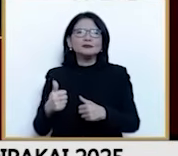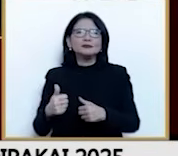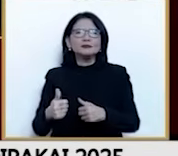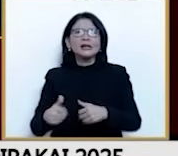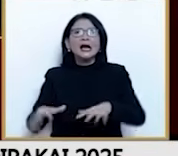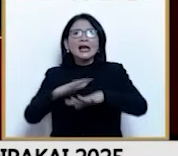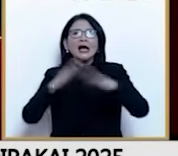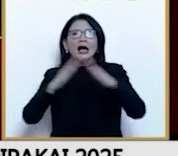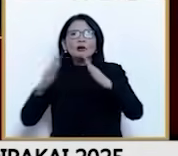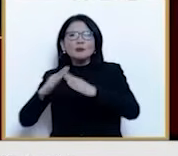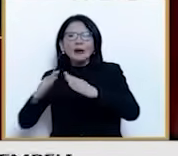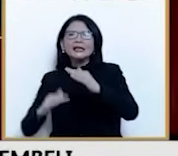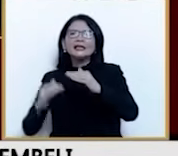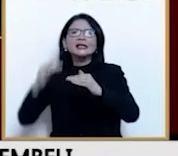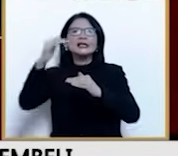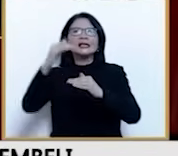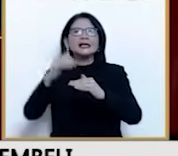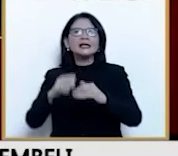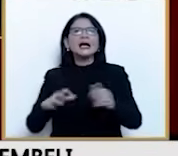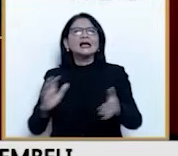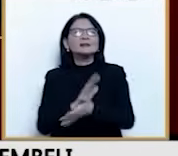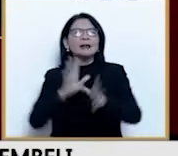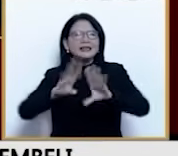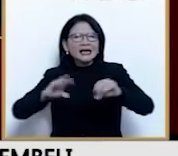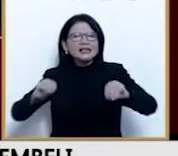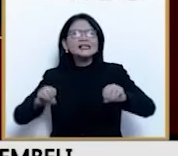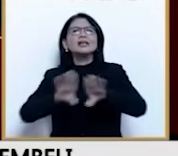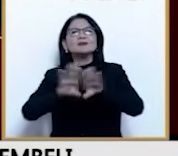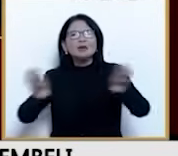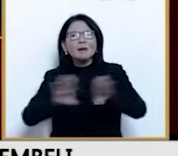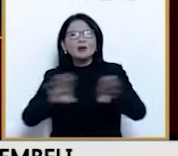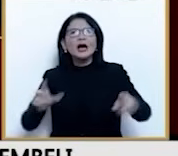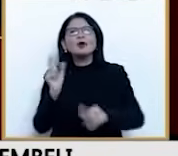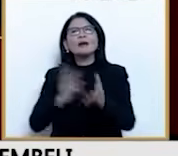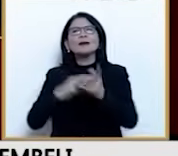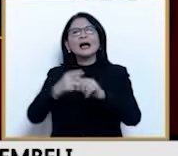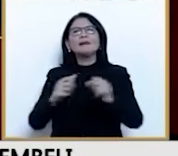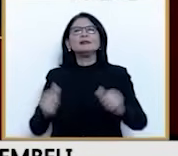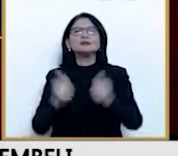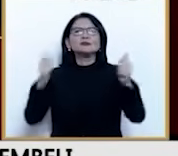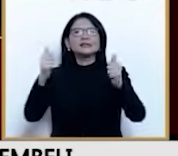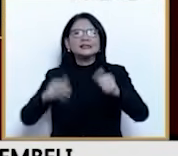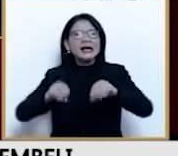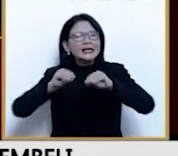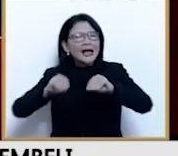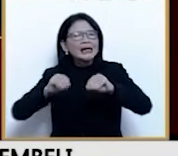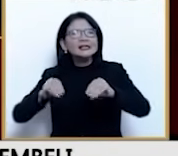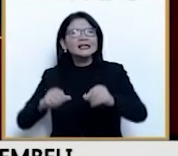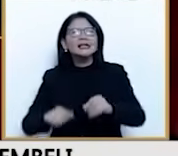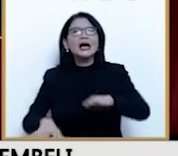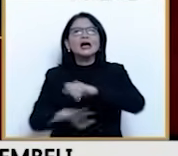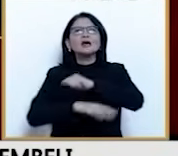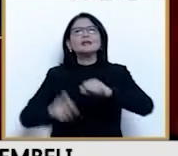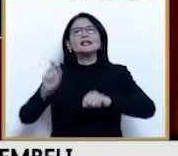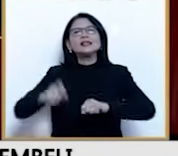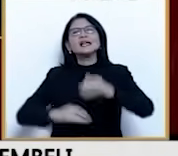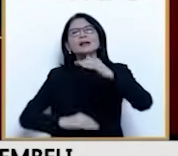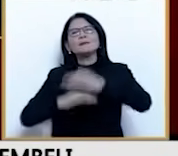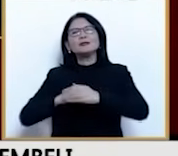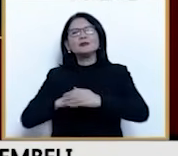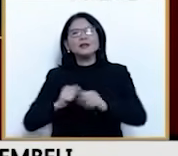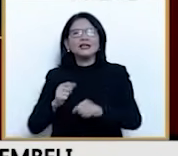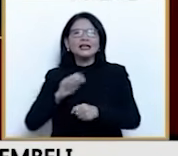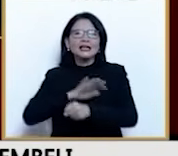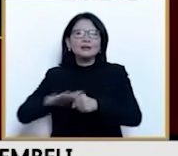gak cukup ditingkatin. Lapangan kerja dibukain. UMKM sukses diajarin. Kebutuhan dasar dipenuhin.